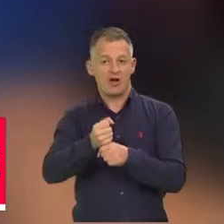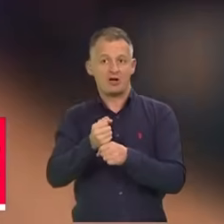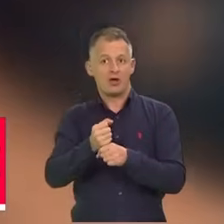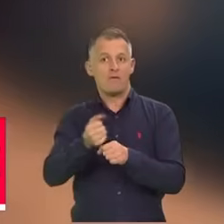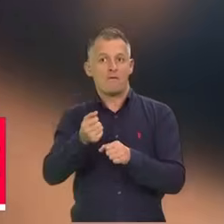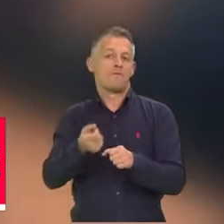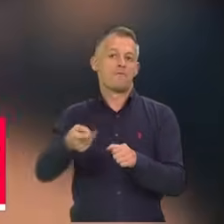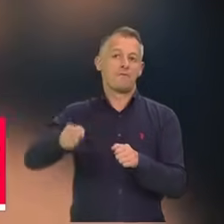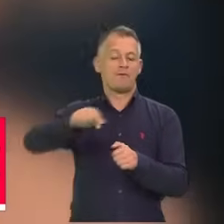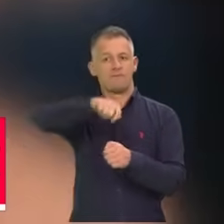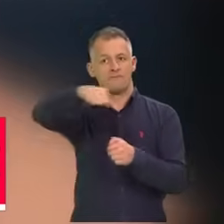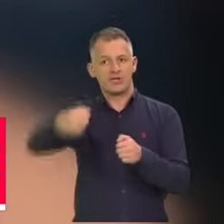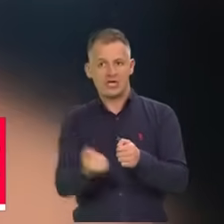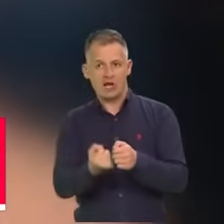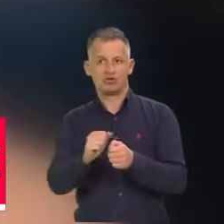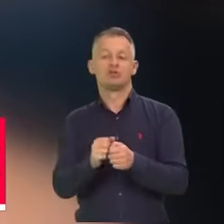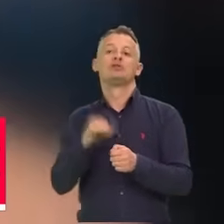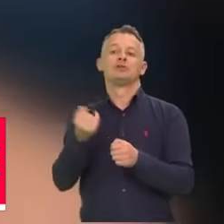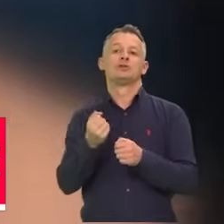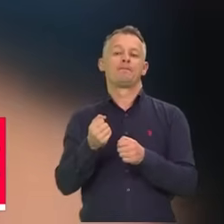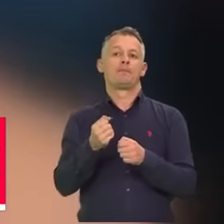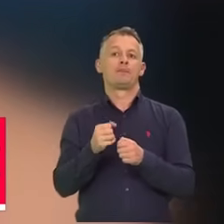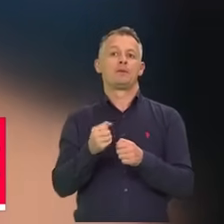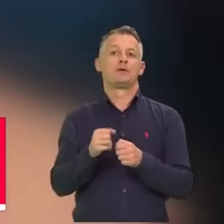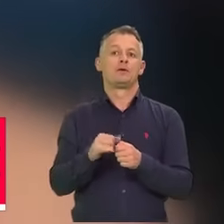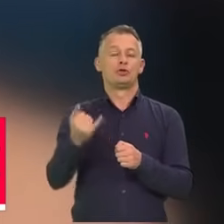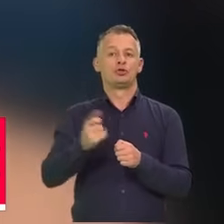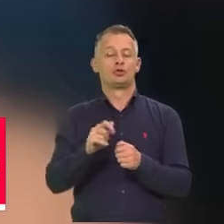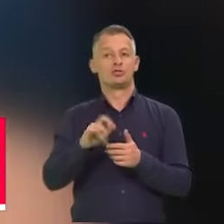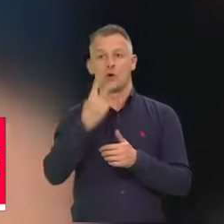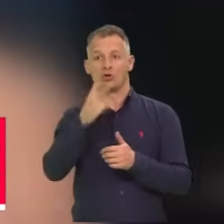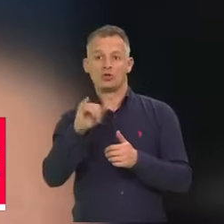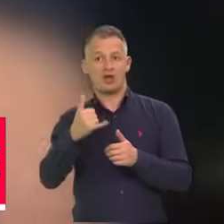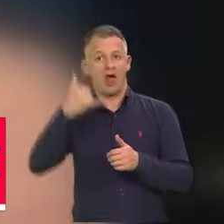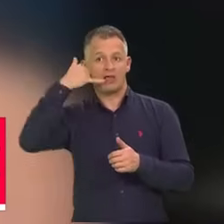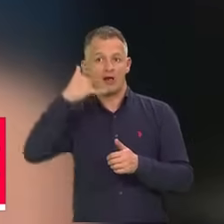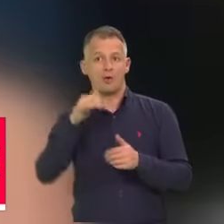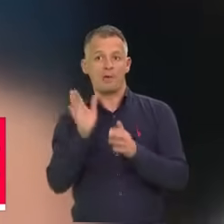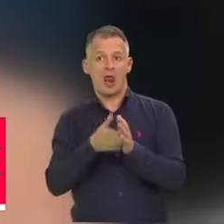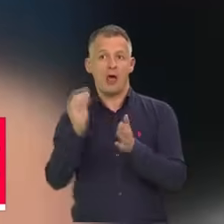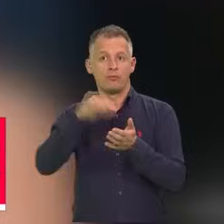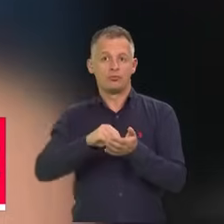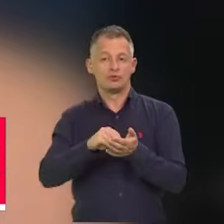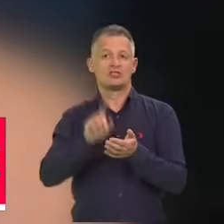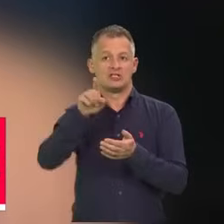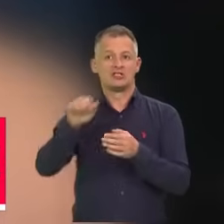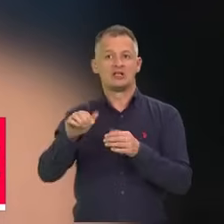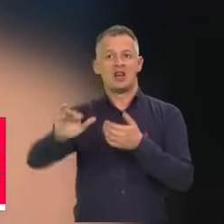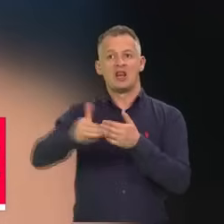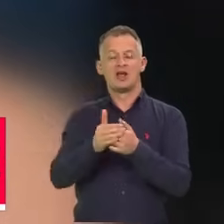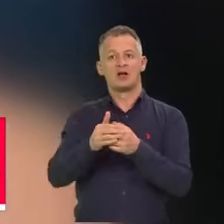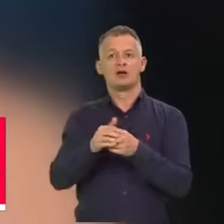viraj. Mâna stângă e pe volan, în timp ce omul își îndreaptă privirea și spre telefonul pe care îl are montat pe un suport lângă